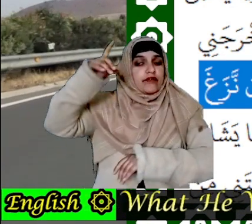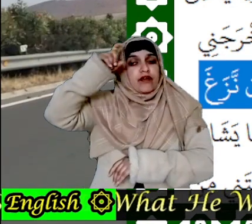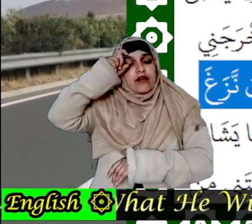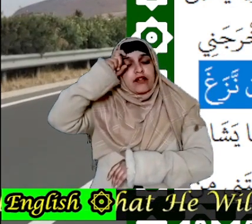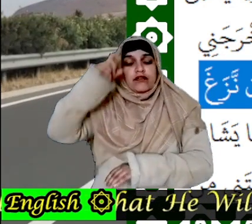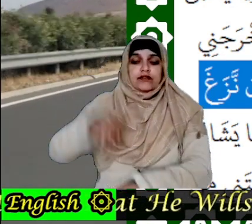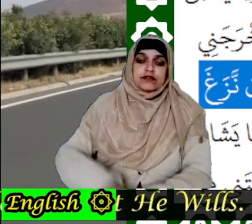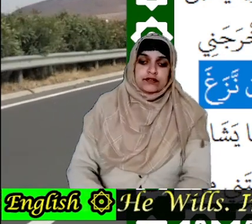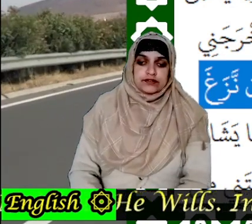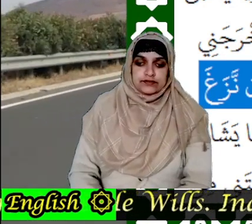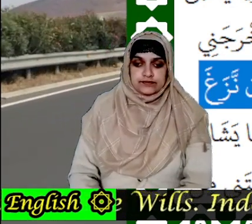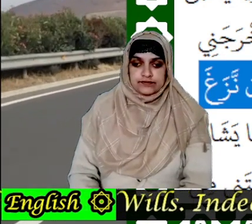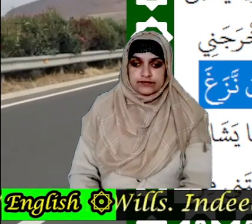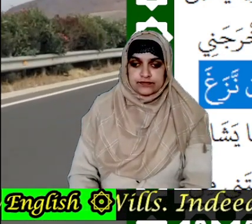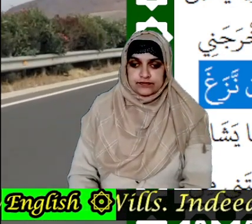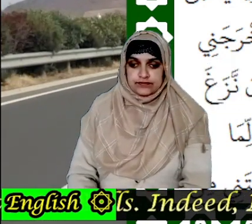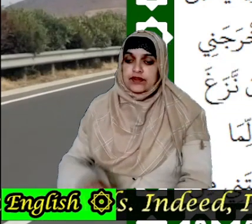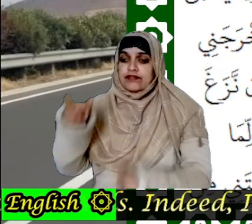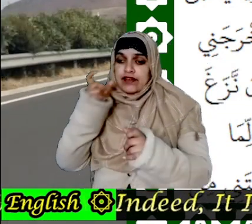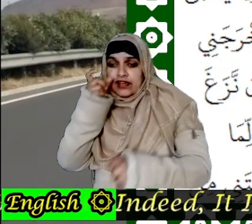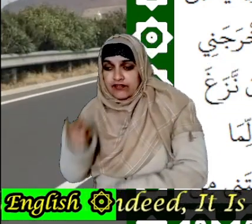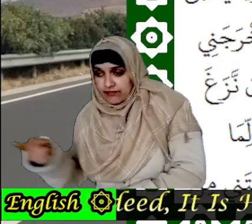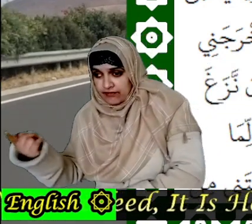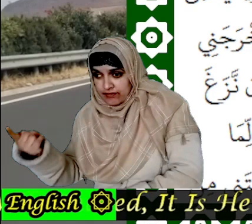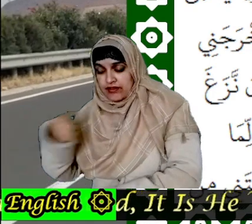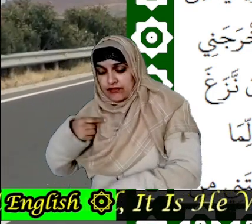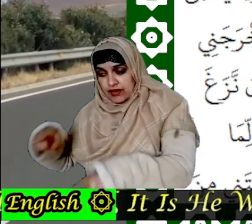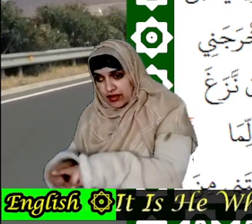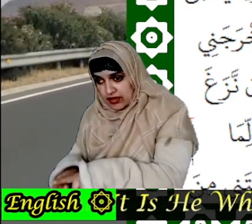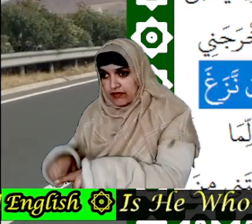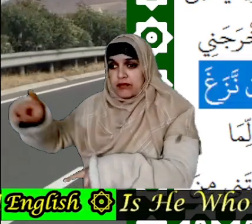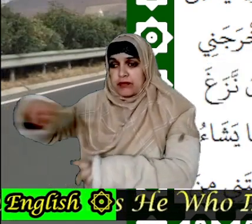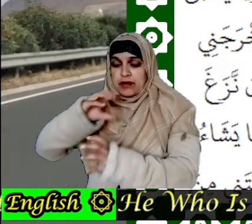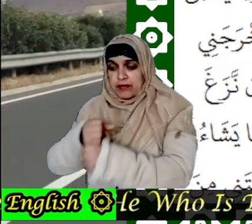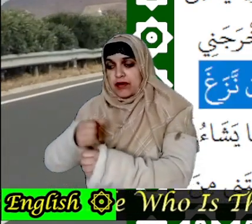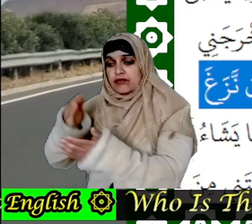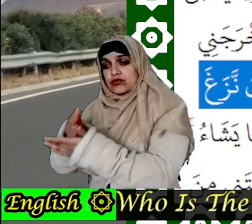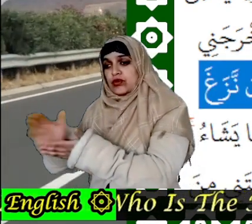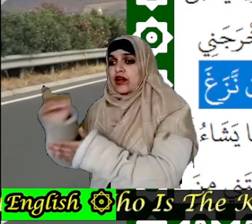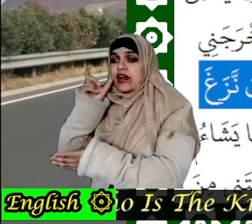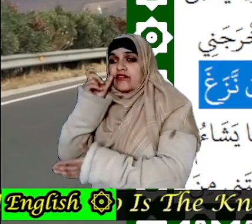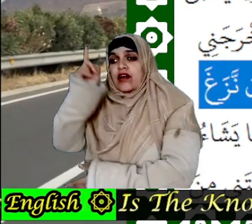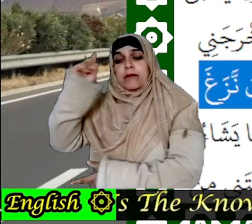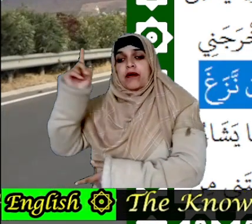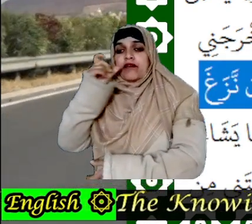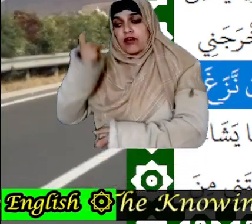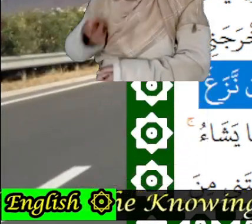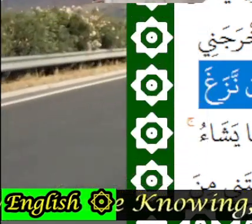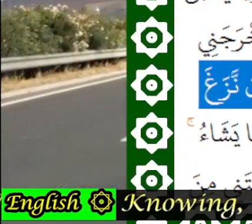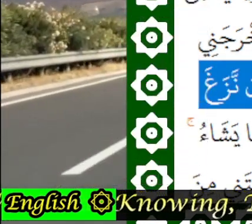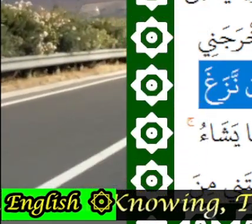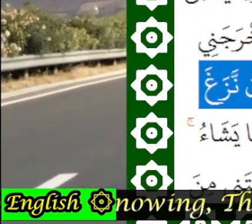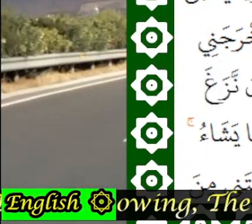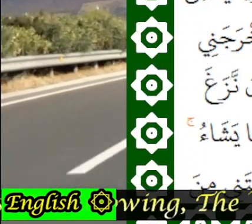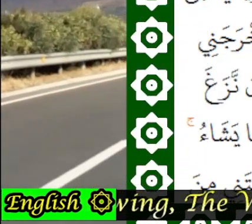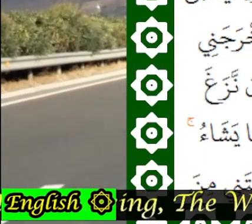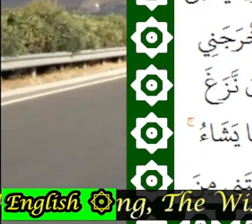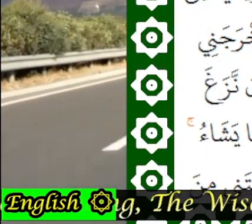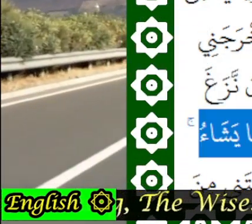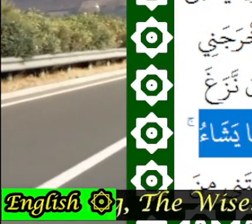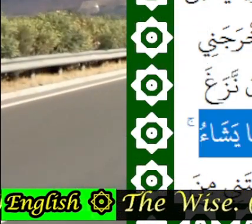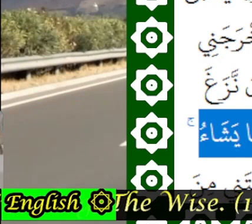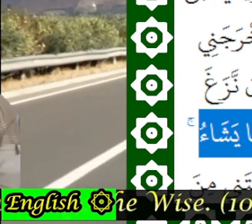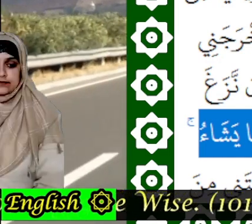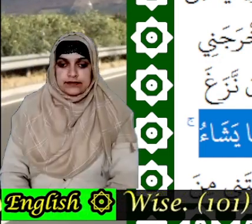العربات من أرض فلسطين عربات تان أكاجج من بعد أن نذغ الشيطان